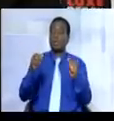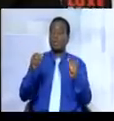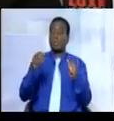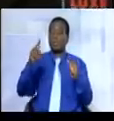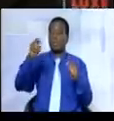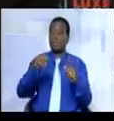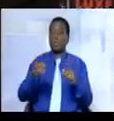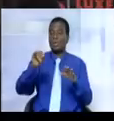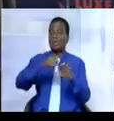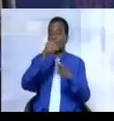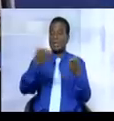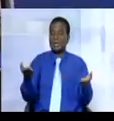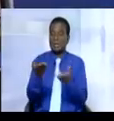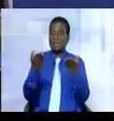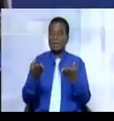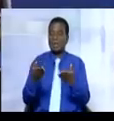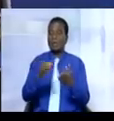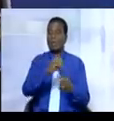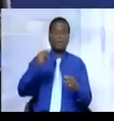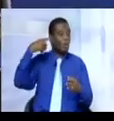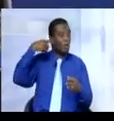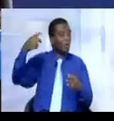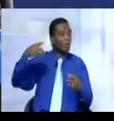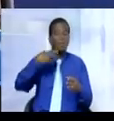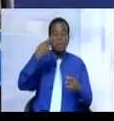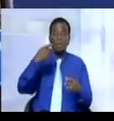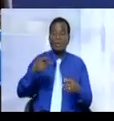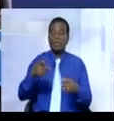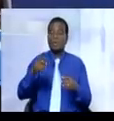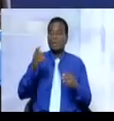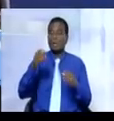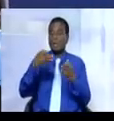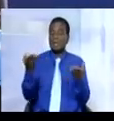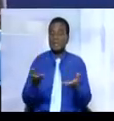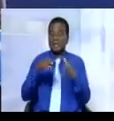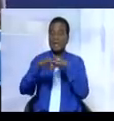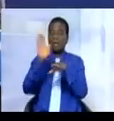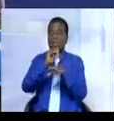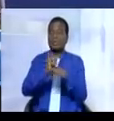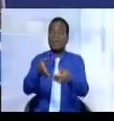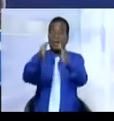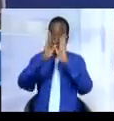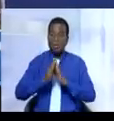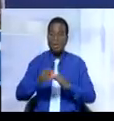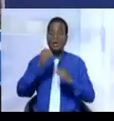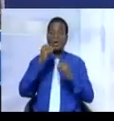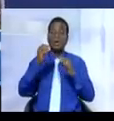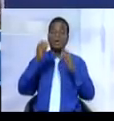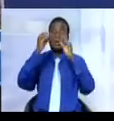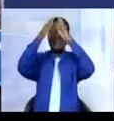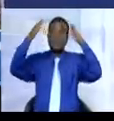une implantation ici même. On a entendu parler qu'il y a une potentialité importante de demande de logement ici à la Côte